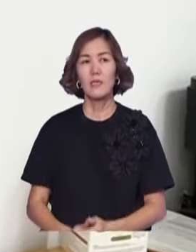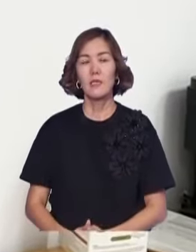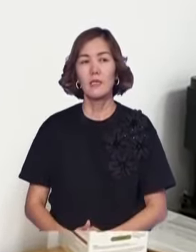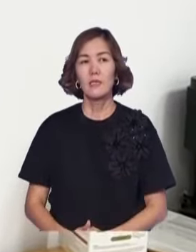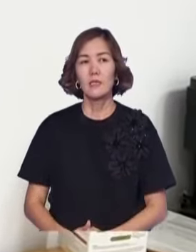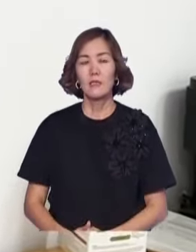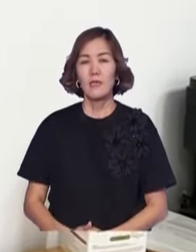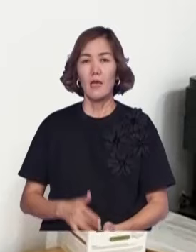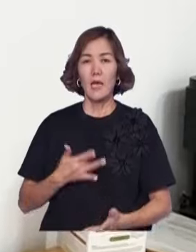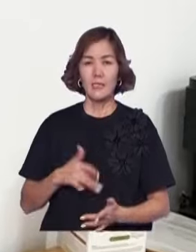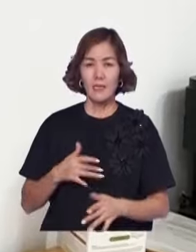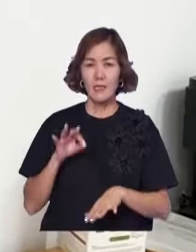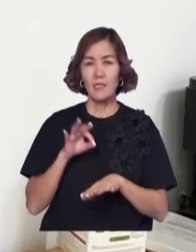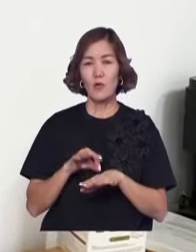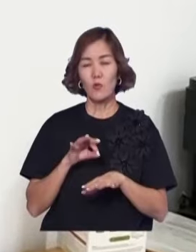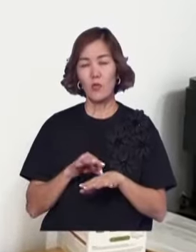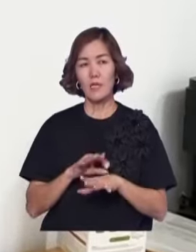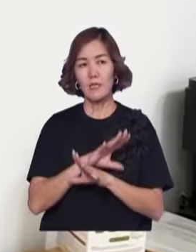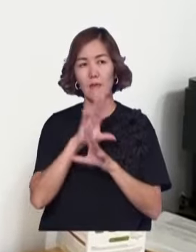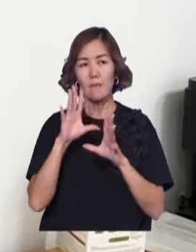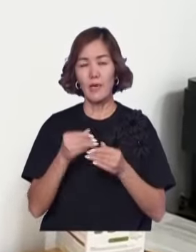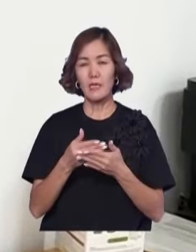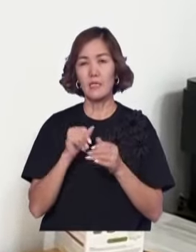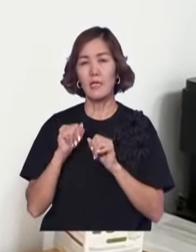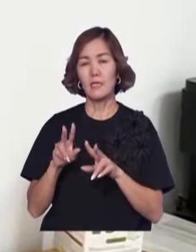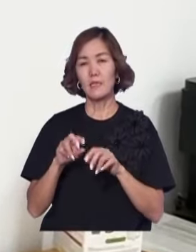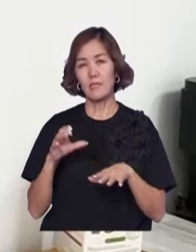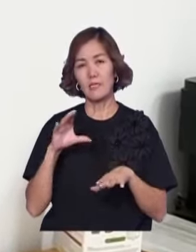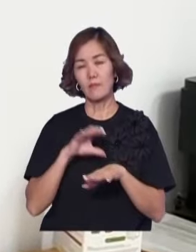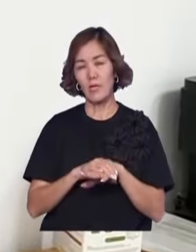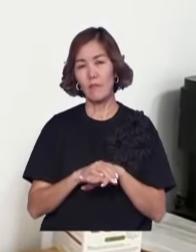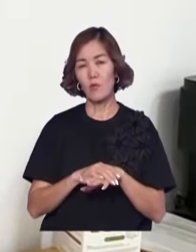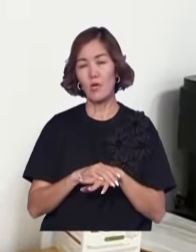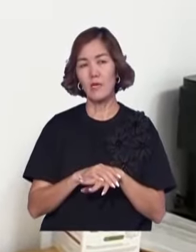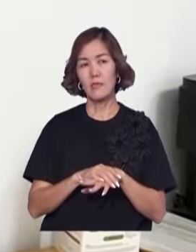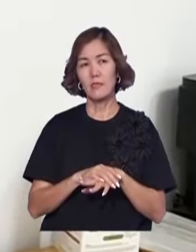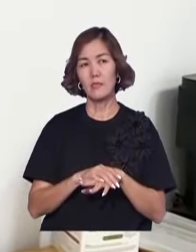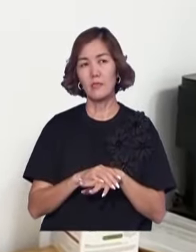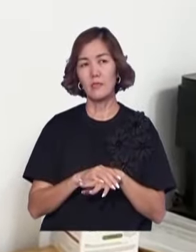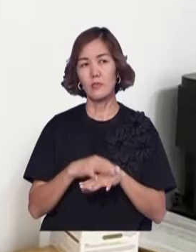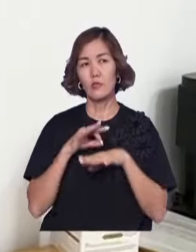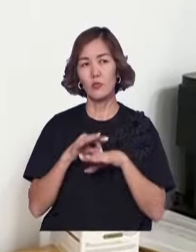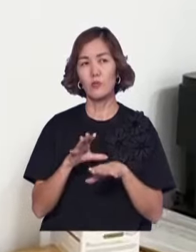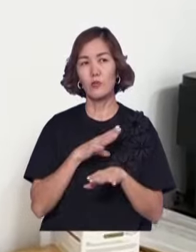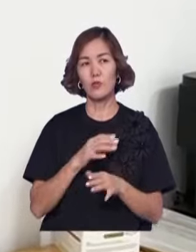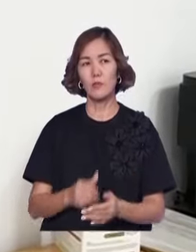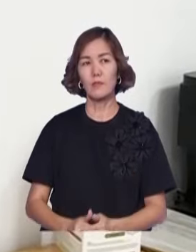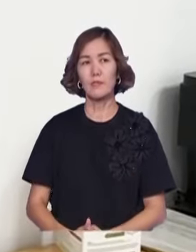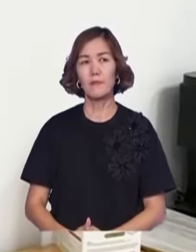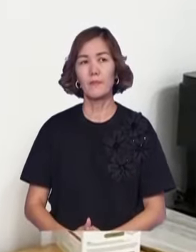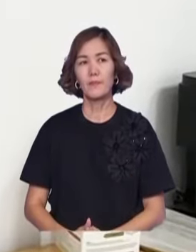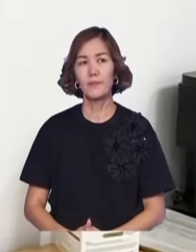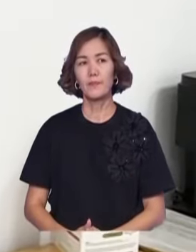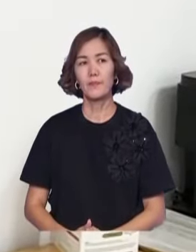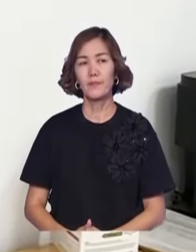ішек асқазан ішек жолдарының қатерлік ісіктерінің алдын алу анықтау үшін алдын ала сондай скринингтік